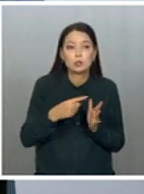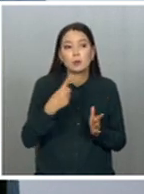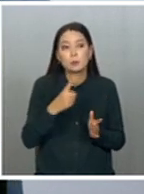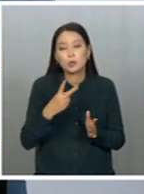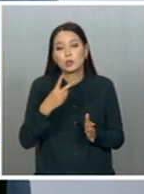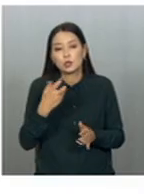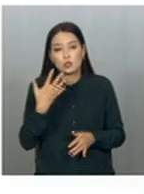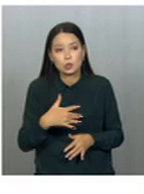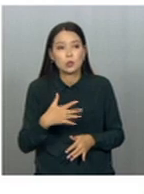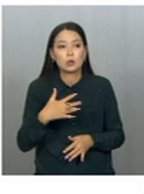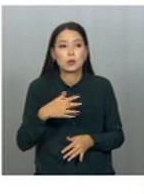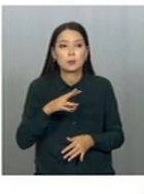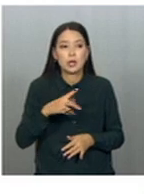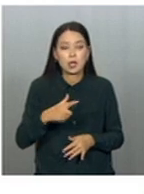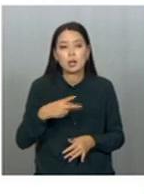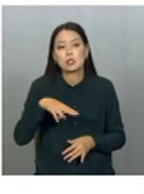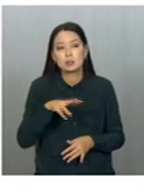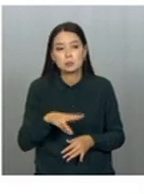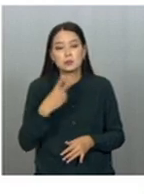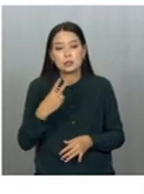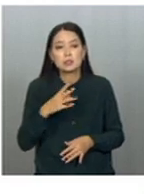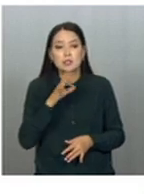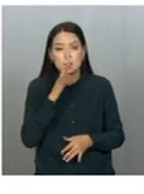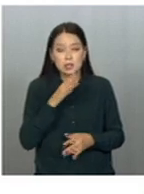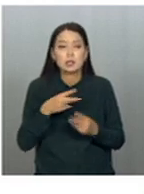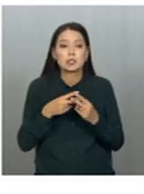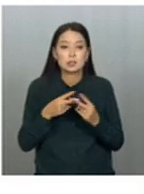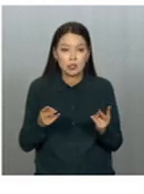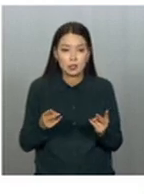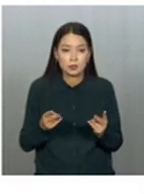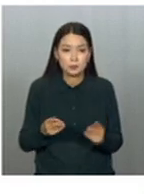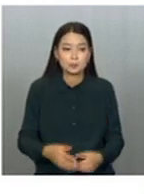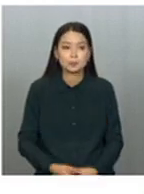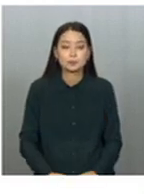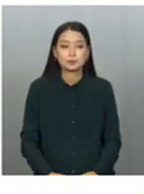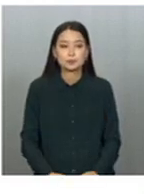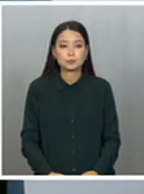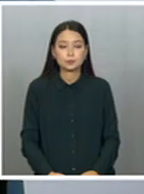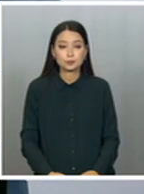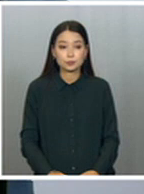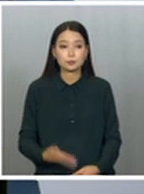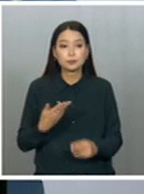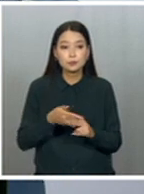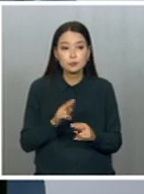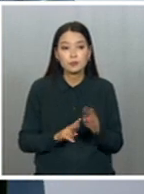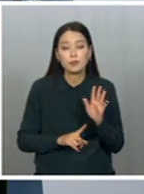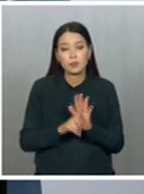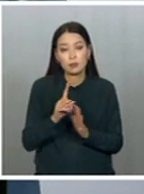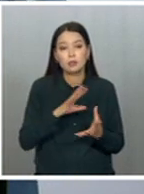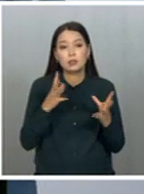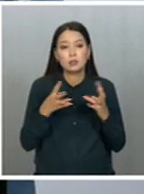800-1250 миллиграмм дециметр квадраттың сағатқа көбейтіндісіне тең. Демек, бізде батпақты және сулы